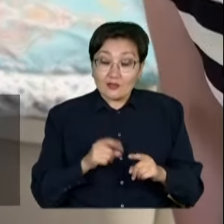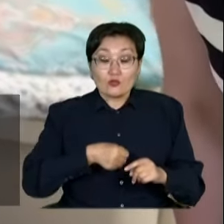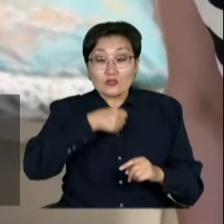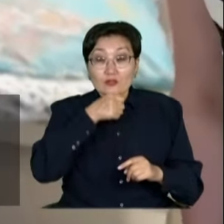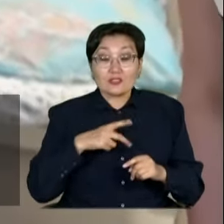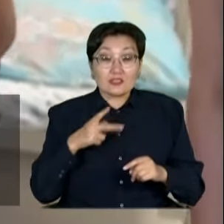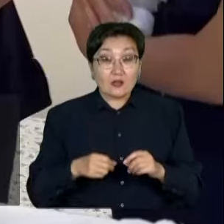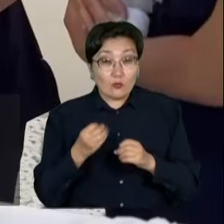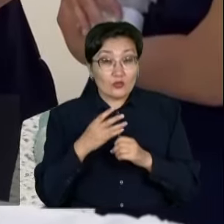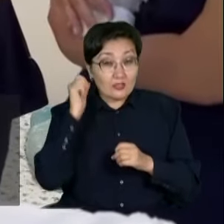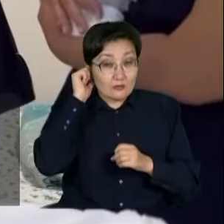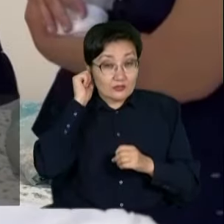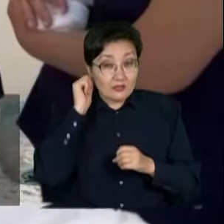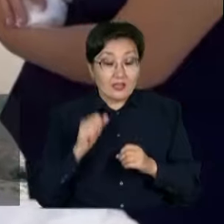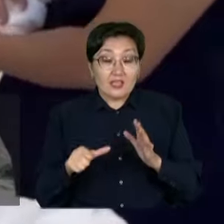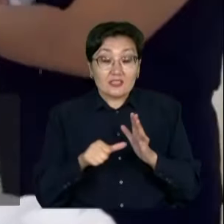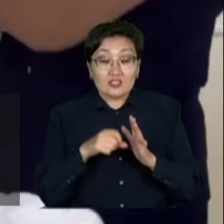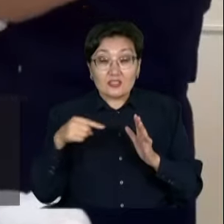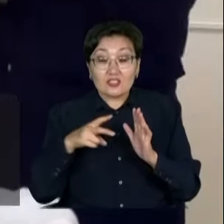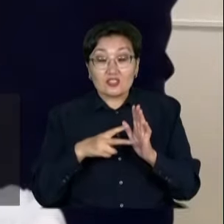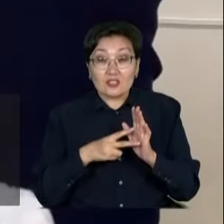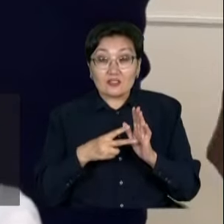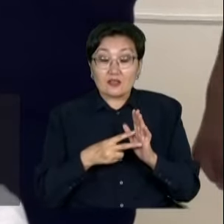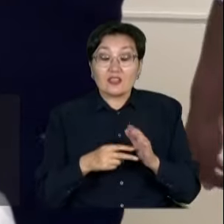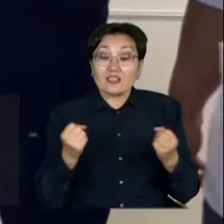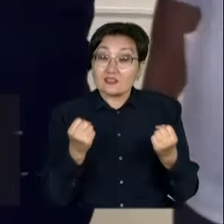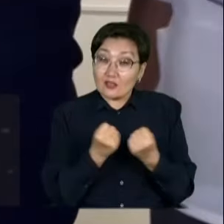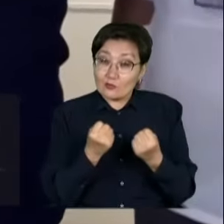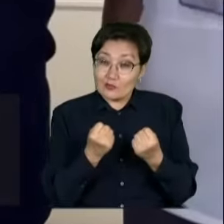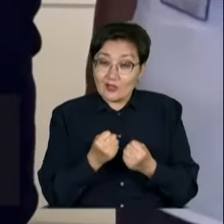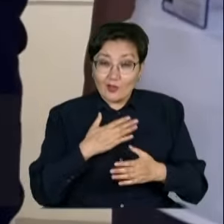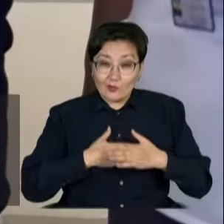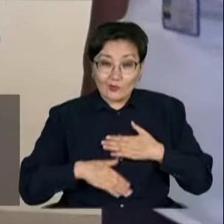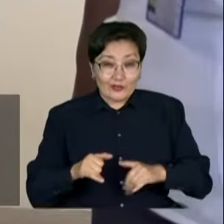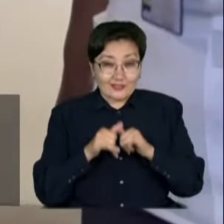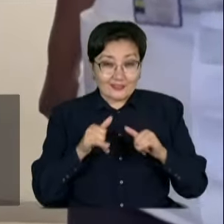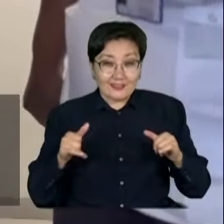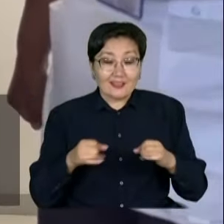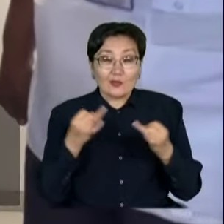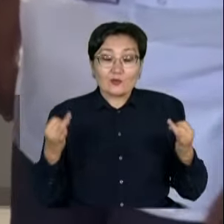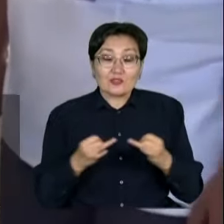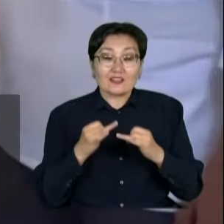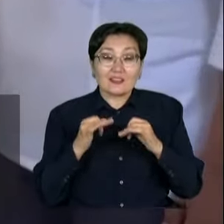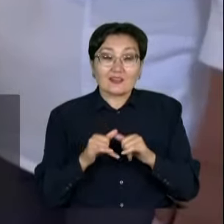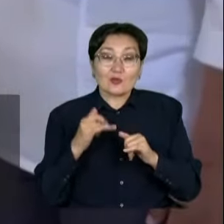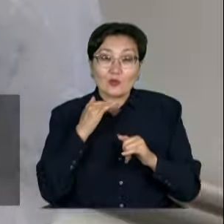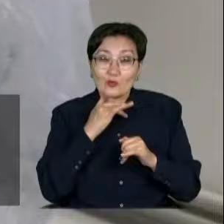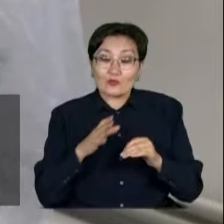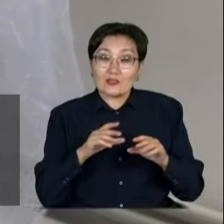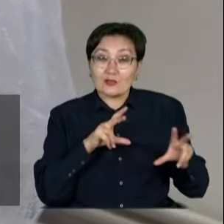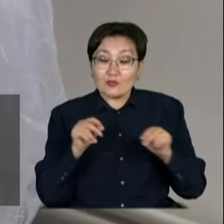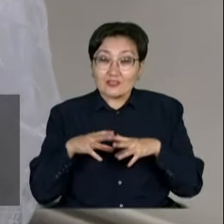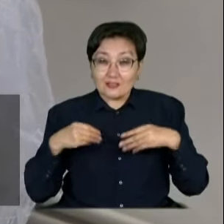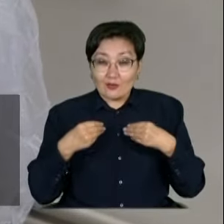үлкені 14 жаста, 6-шы және 7-шісі егіз. Қуанышы тасып, қызығы көбейген құтты шаңырақты